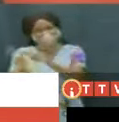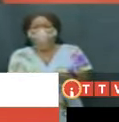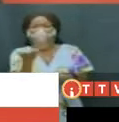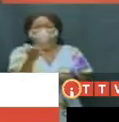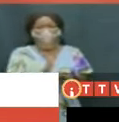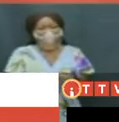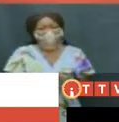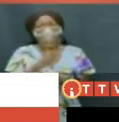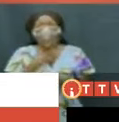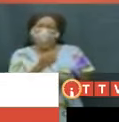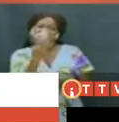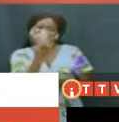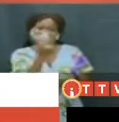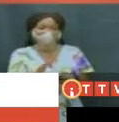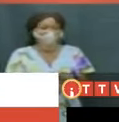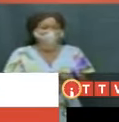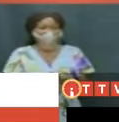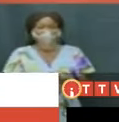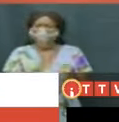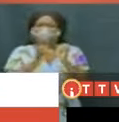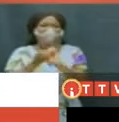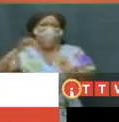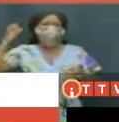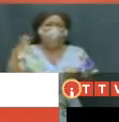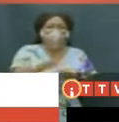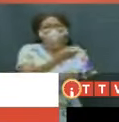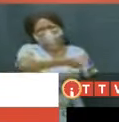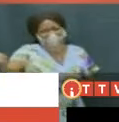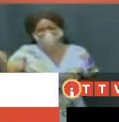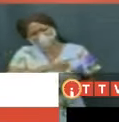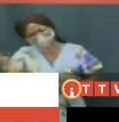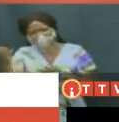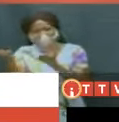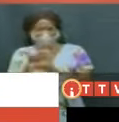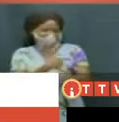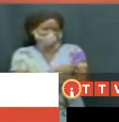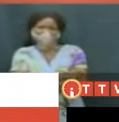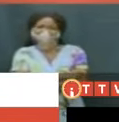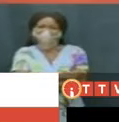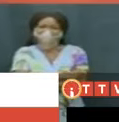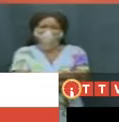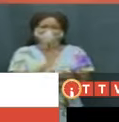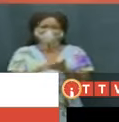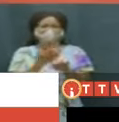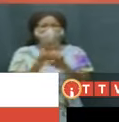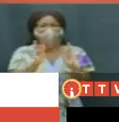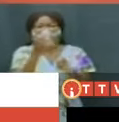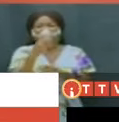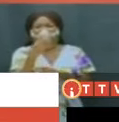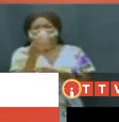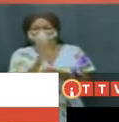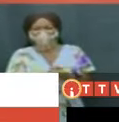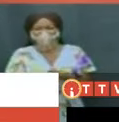imeneyo saka kukumirizana kukalandira chifukwa nthawi zina mmene anthu akumanenera za katemerayo kukhanga kuti boma lidziyenda mmakomo ndi